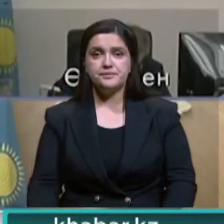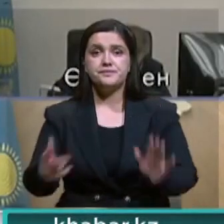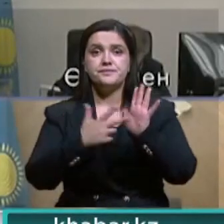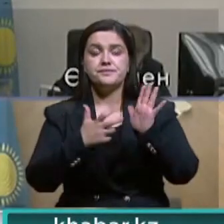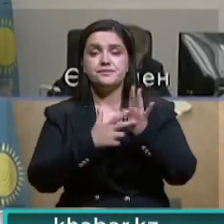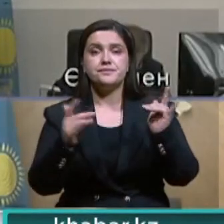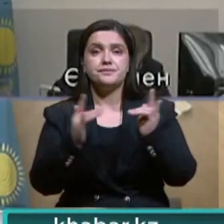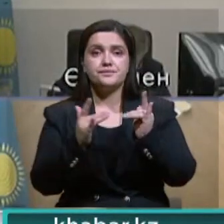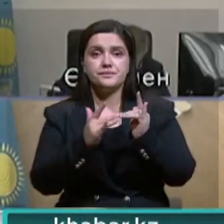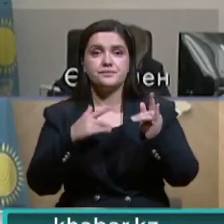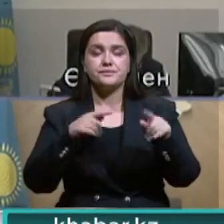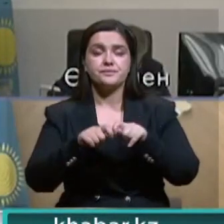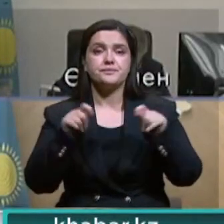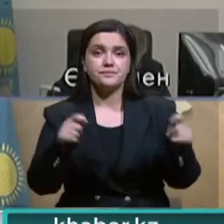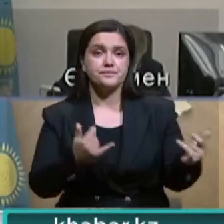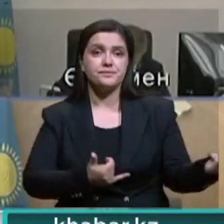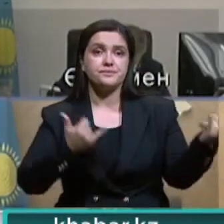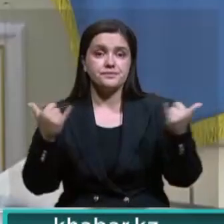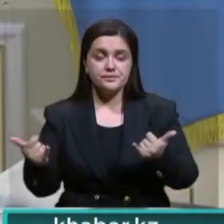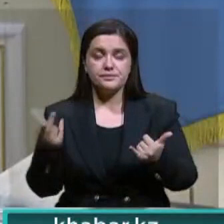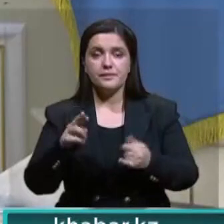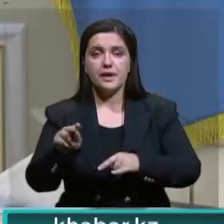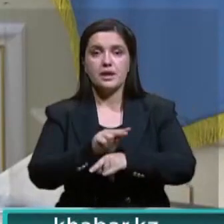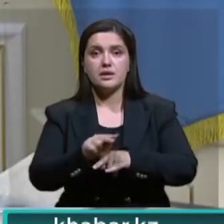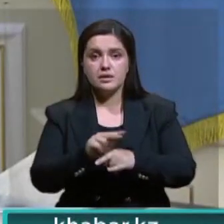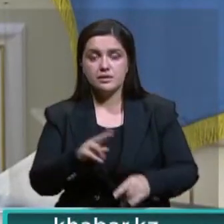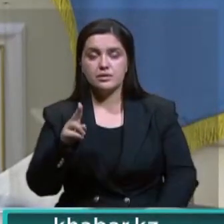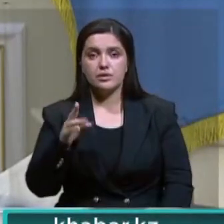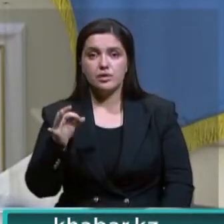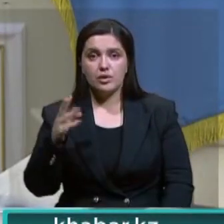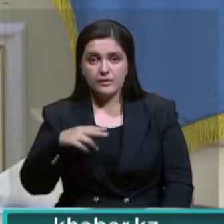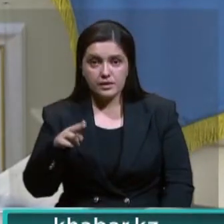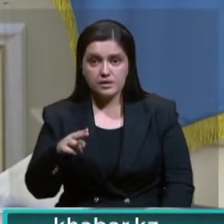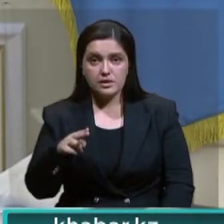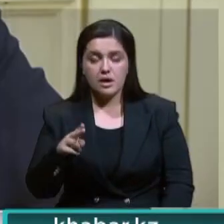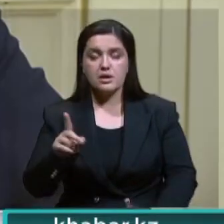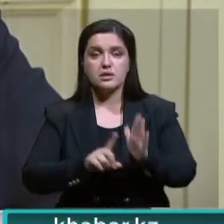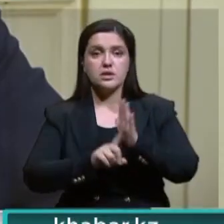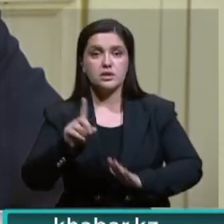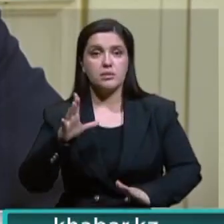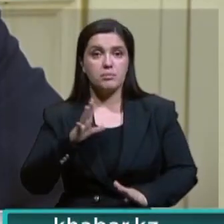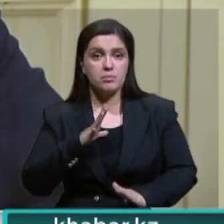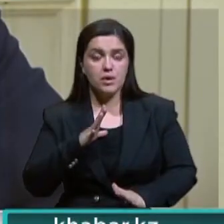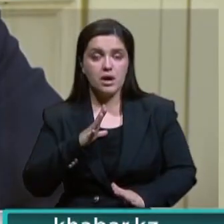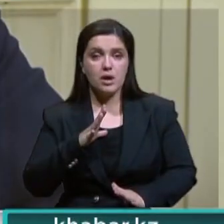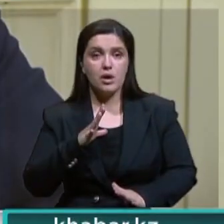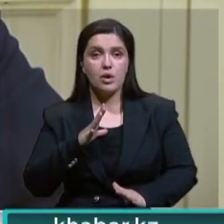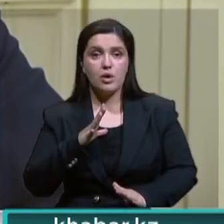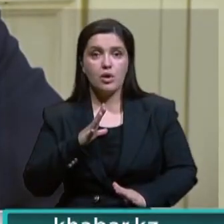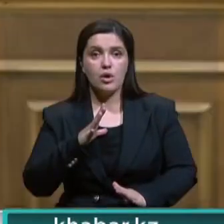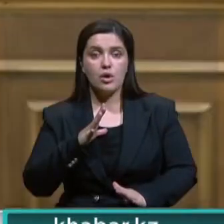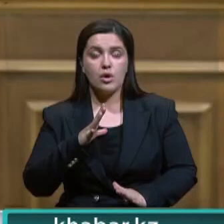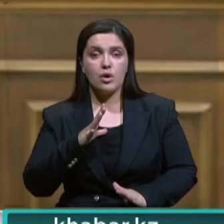открыли для лечения ковидом. Изначально было всего два в начале года